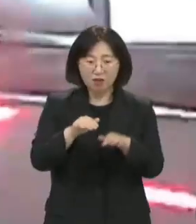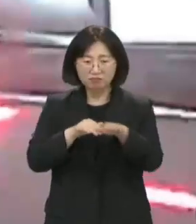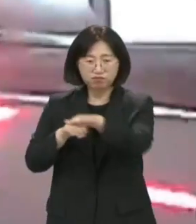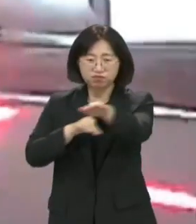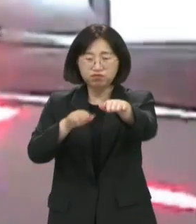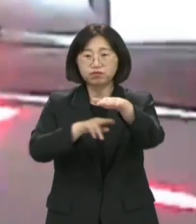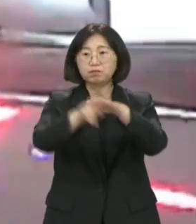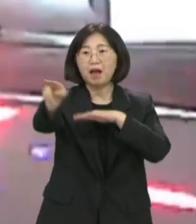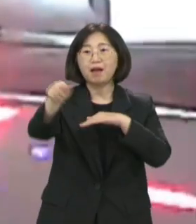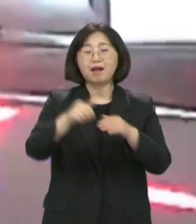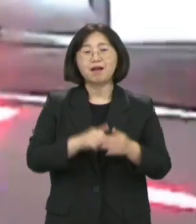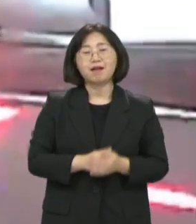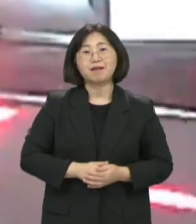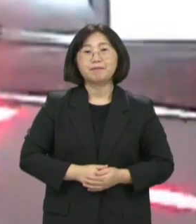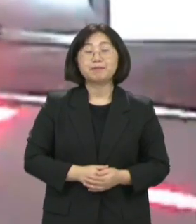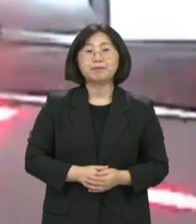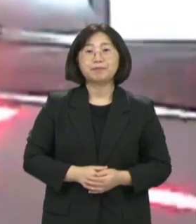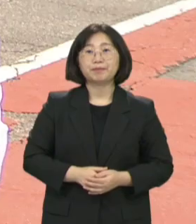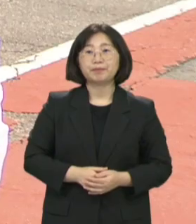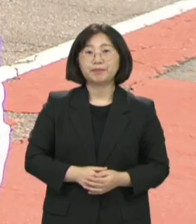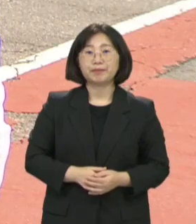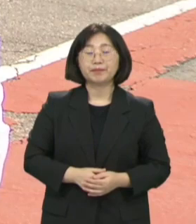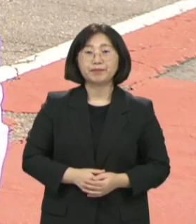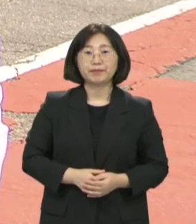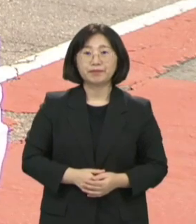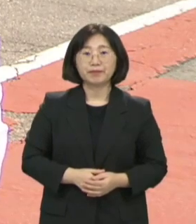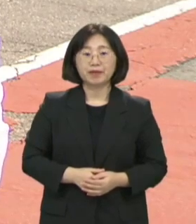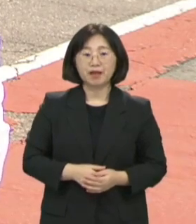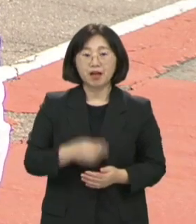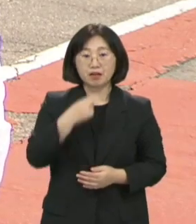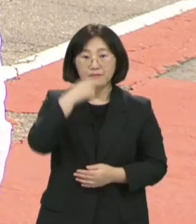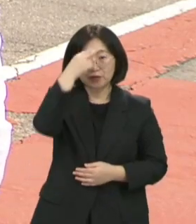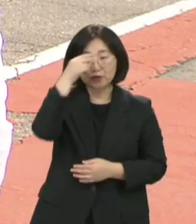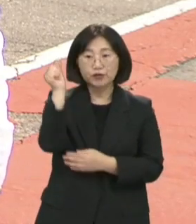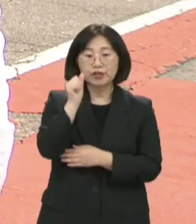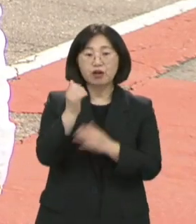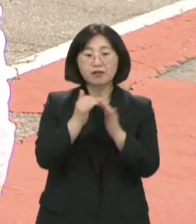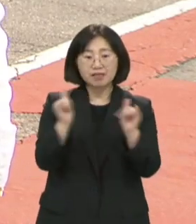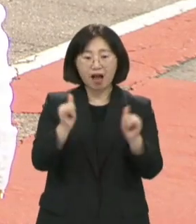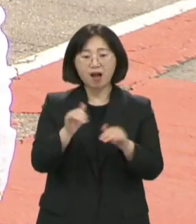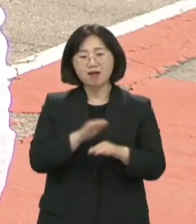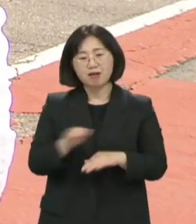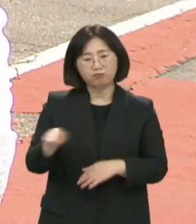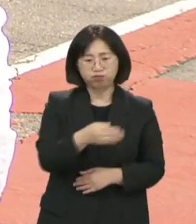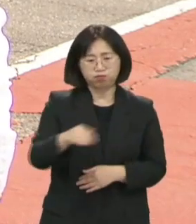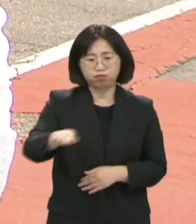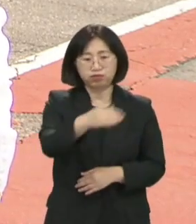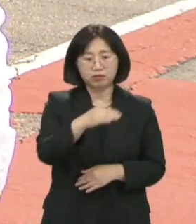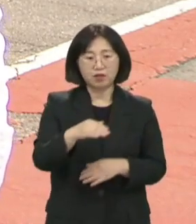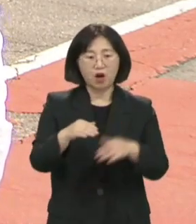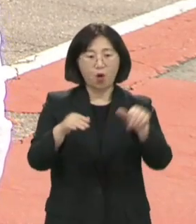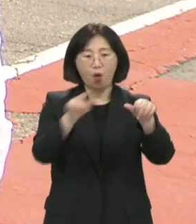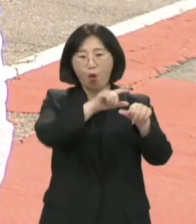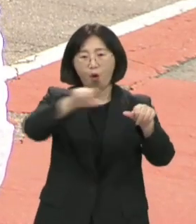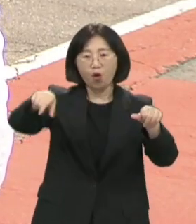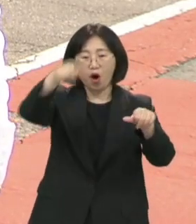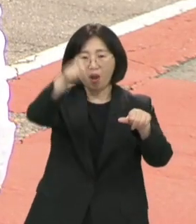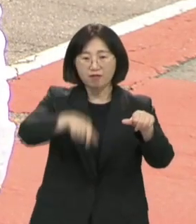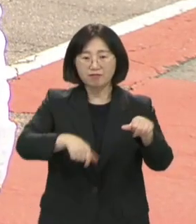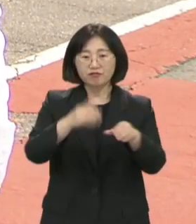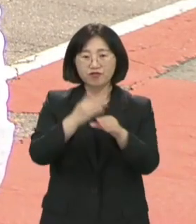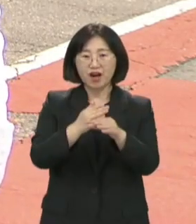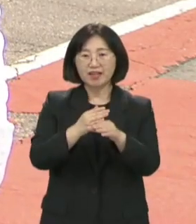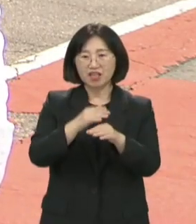나서야 도주국 끝이났습니다 음준 전자의 위험한 질주는 이곳 오거리 한복판에서 경찰에